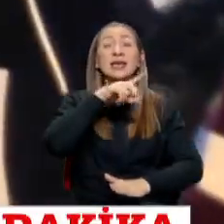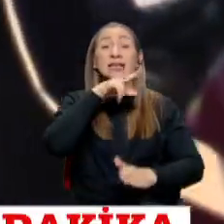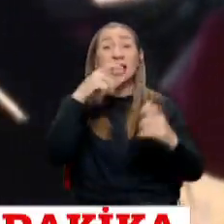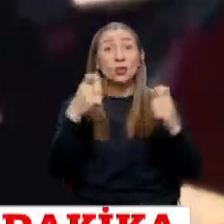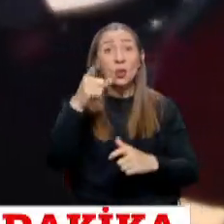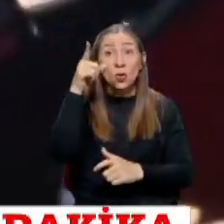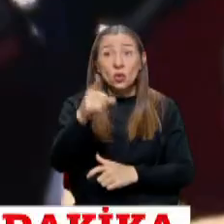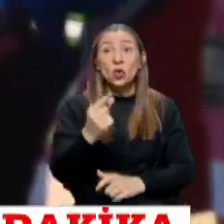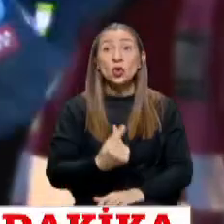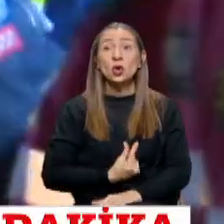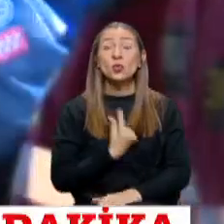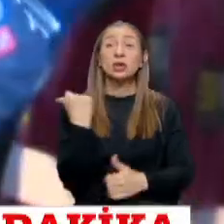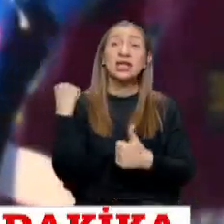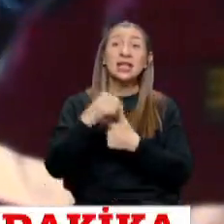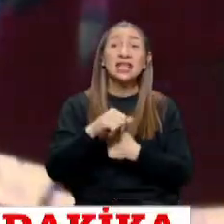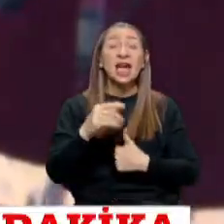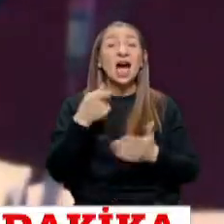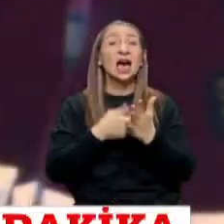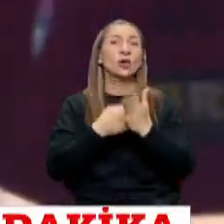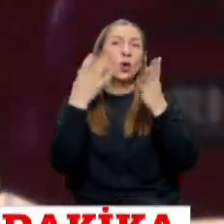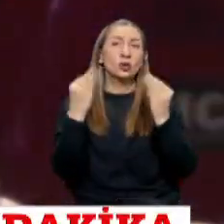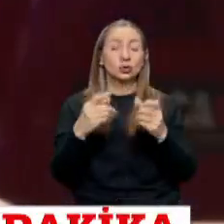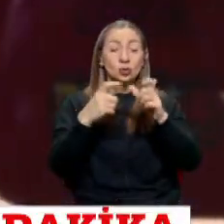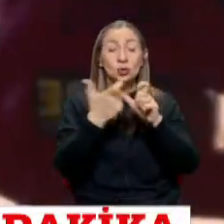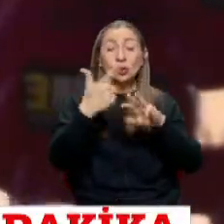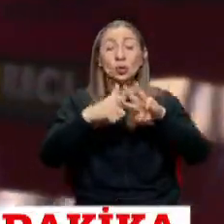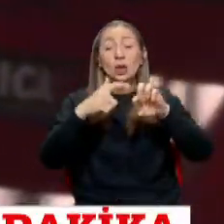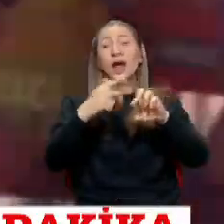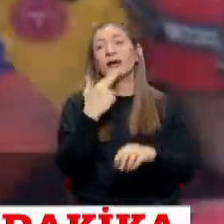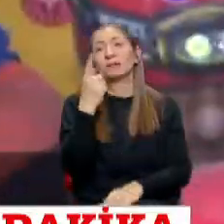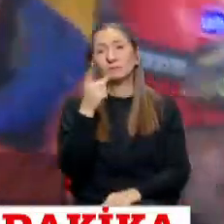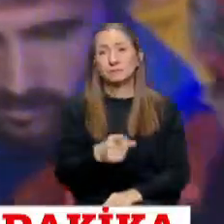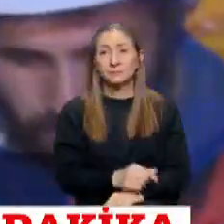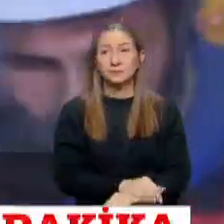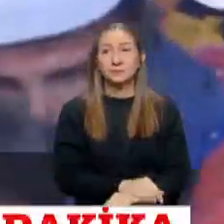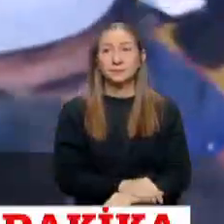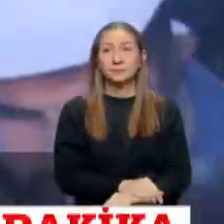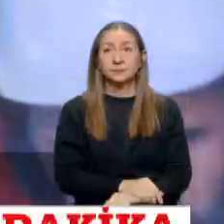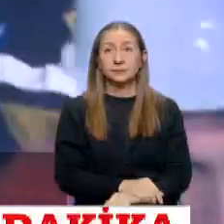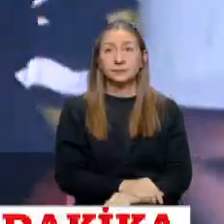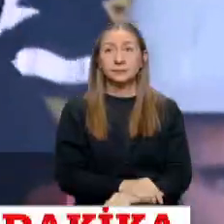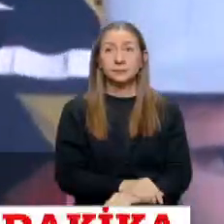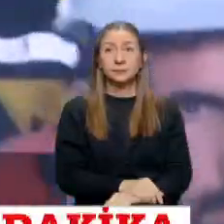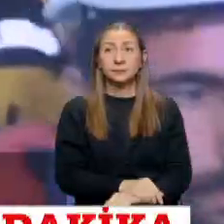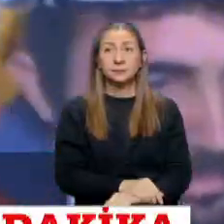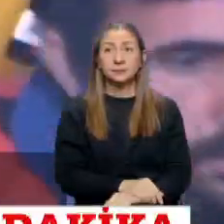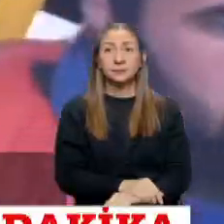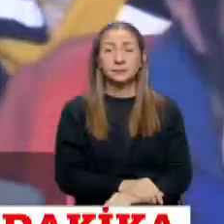İskenderun'da umudun yeniden adı oldu Güler Ağartmış. Sessizliği